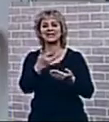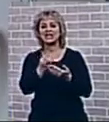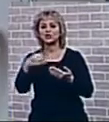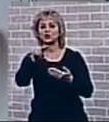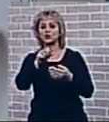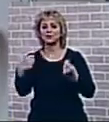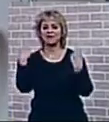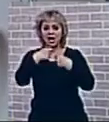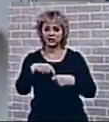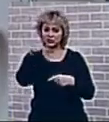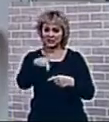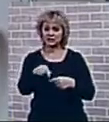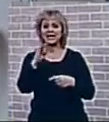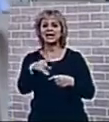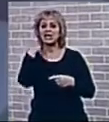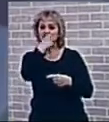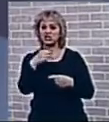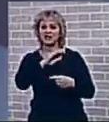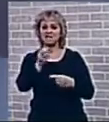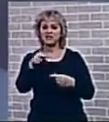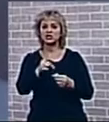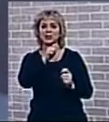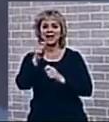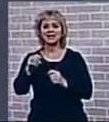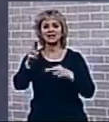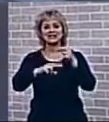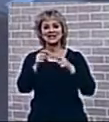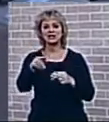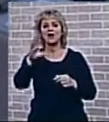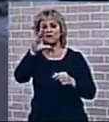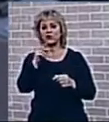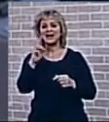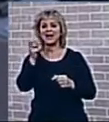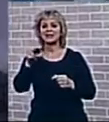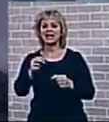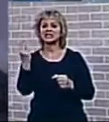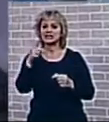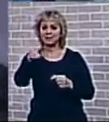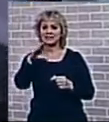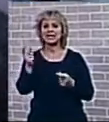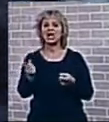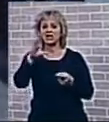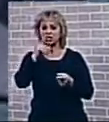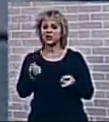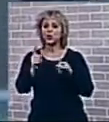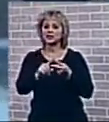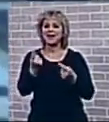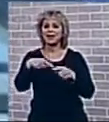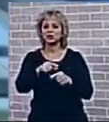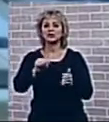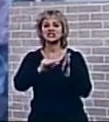инструменты, форменная одежда, личные вещи и награды строителей водоканала и Цимлянского гидроузла, которому